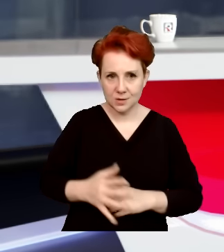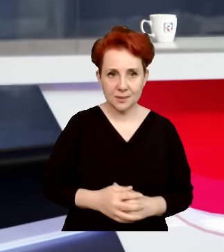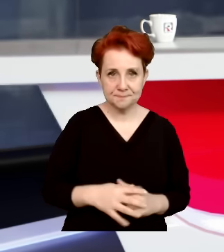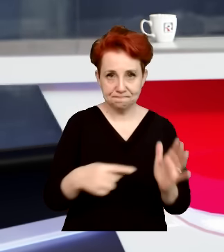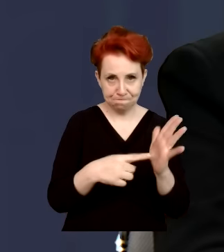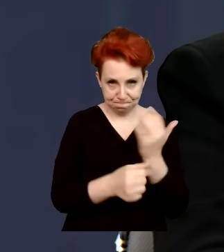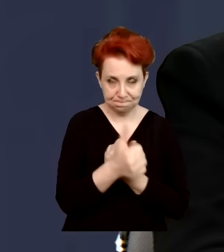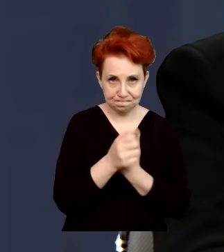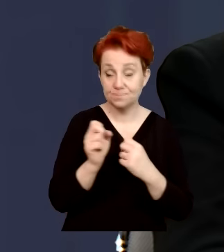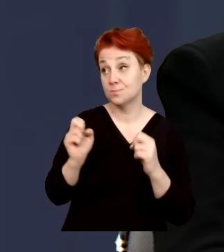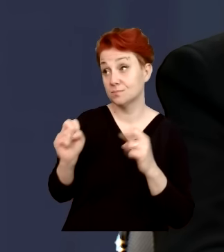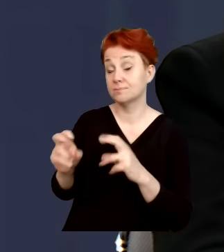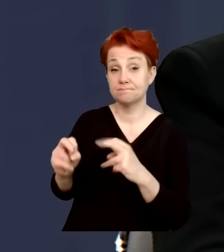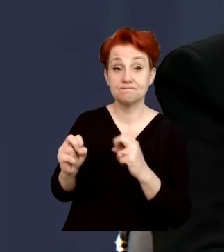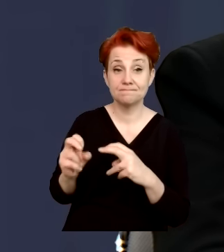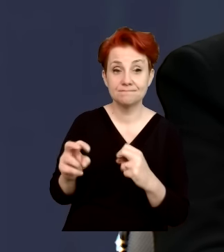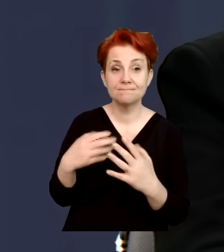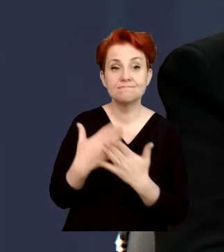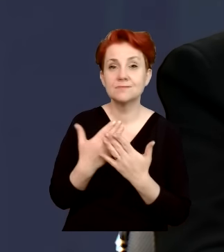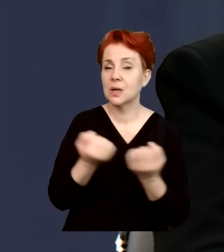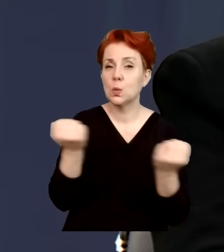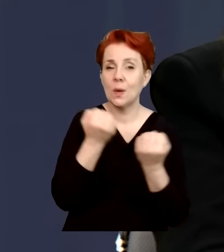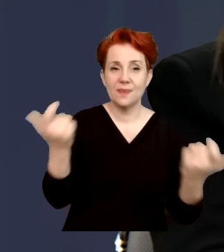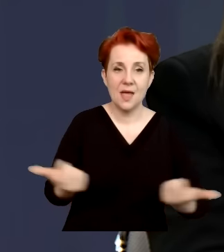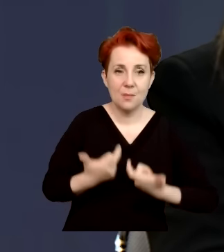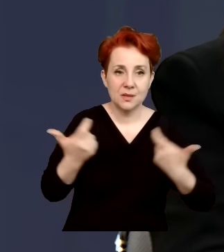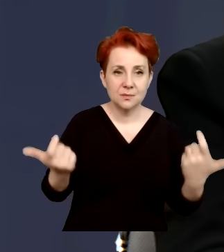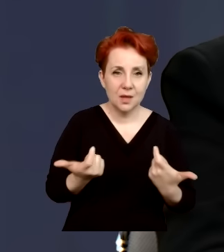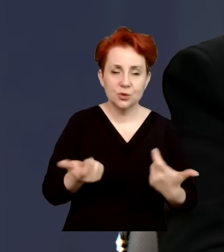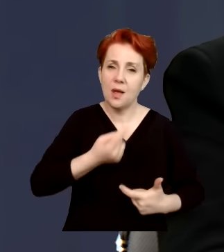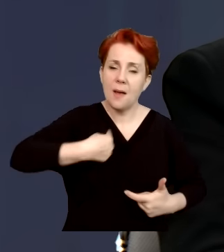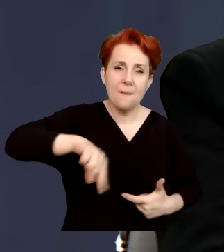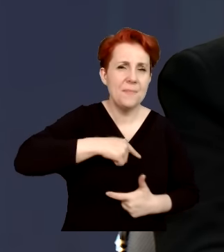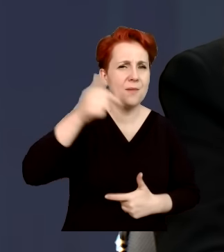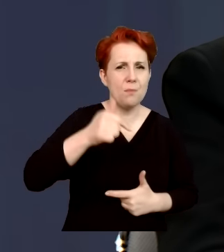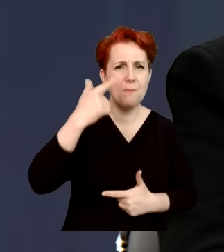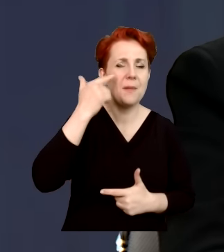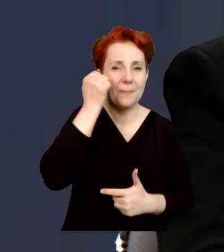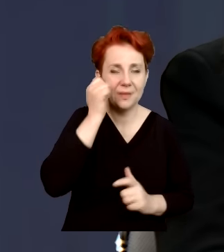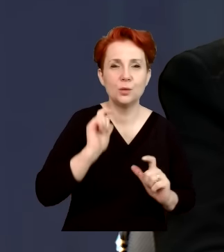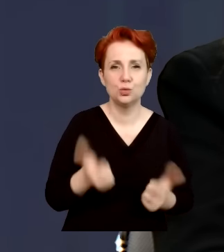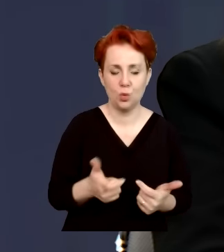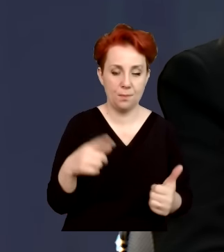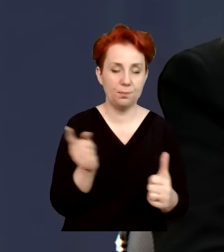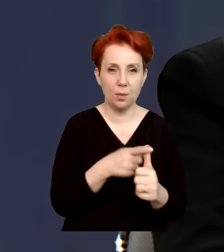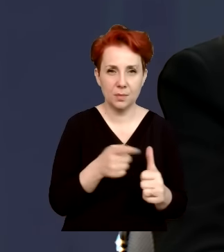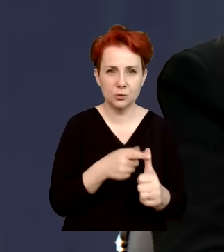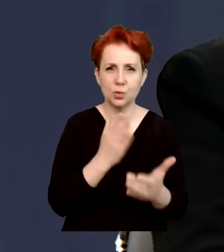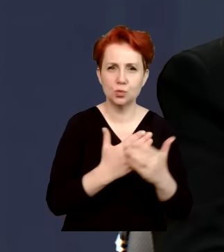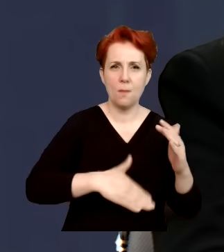polegało. Tak jest. Więc to jest bardzo niebezpieczne, zwłaszcza, że musimy cały czas pamiętać, że po pierwsze, od ponad